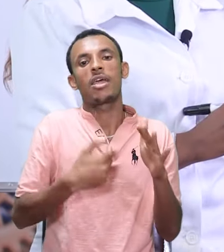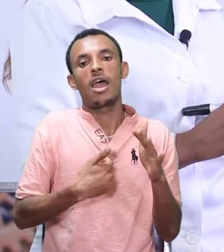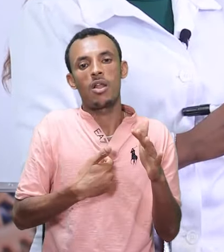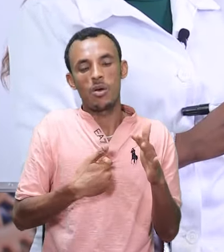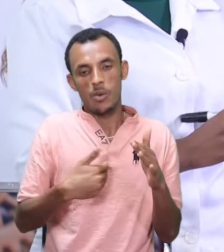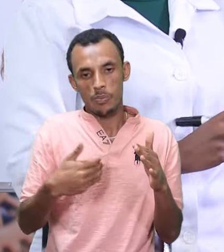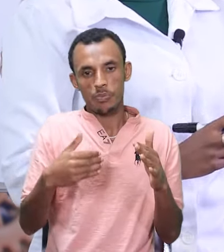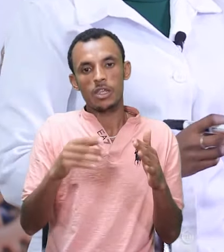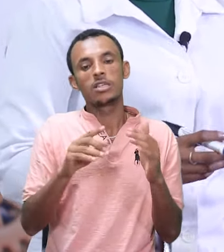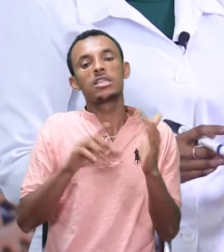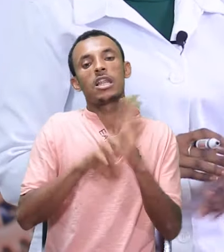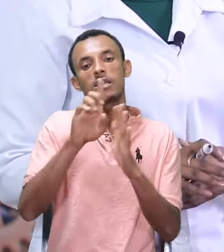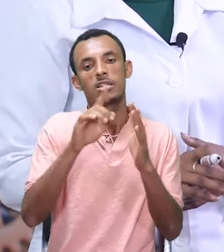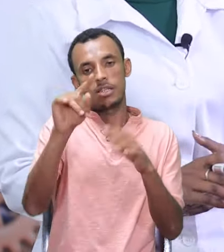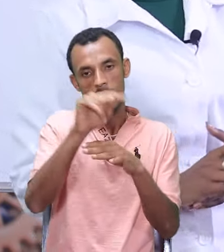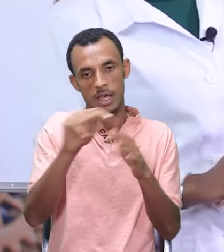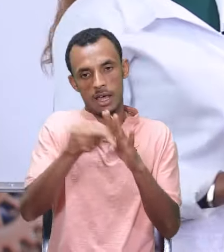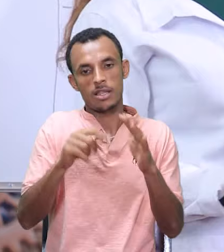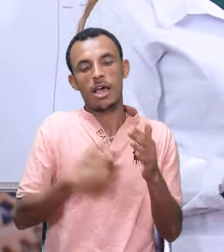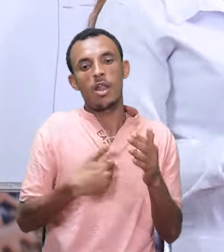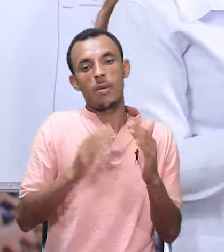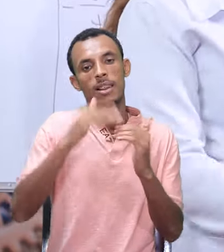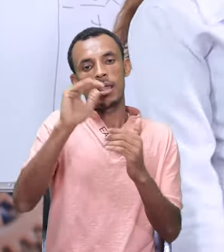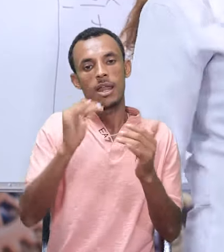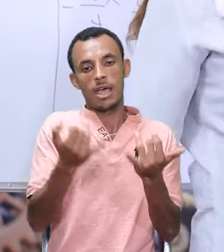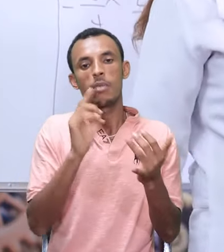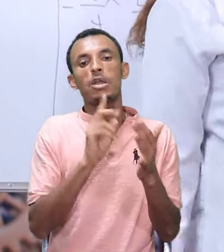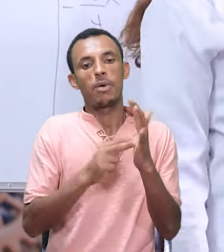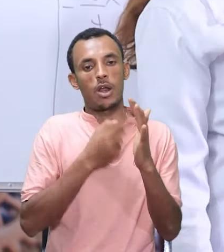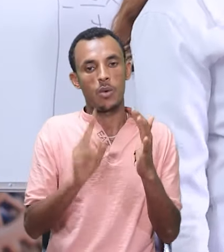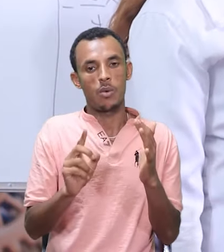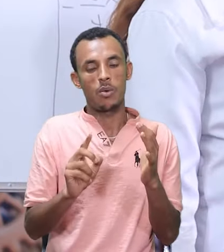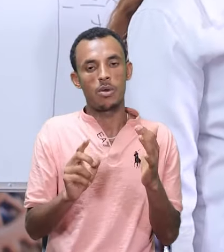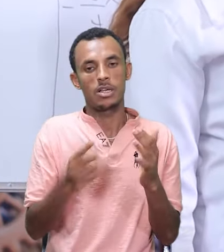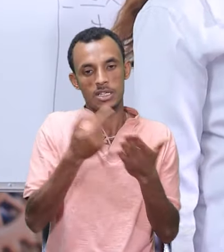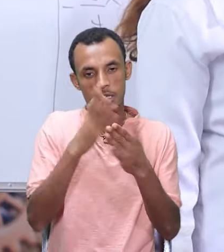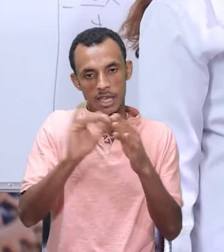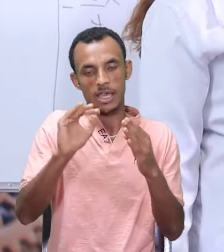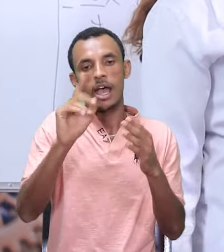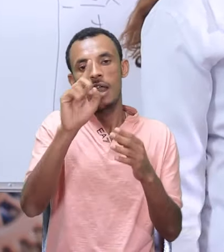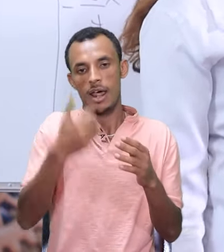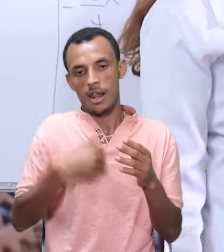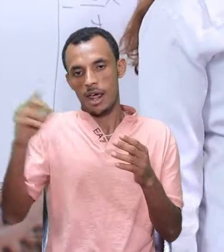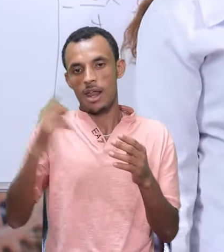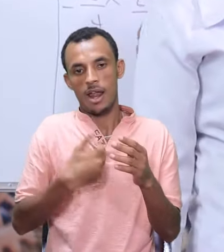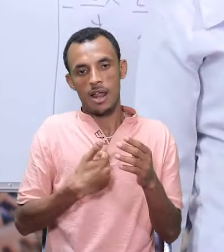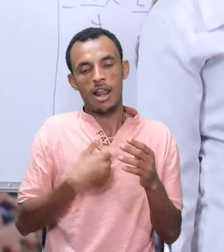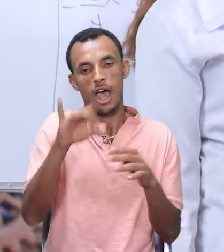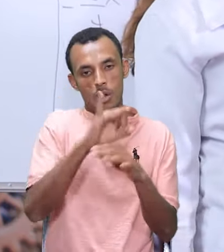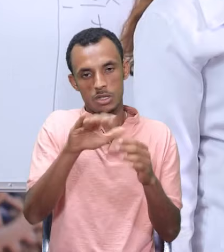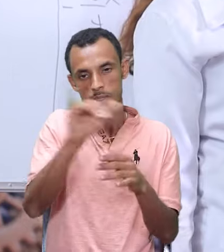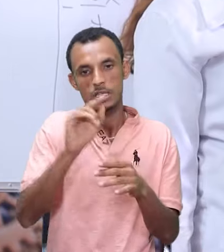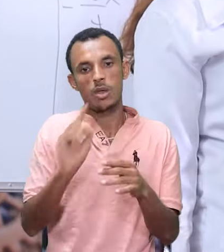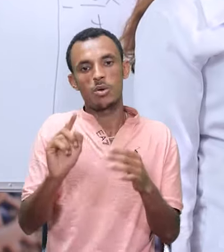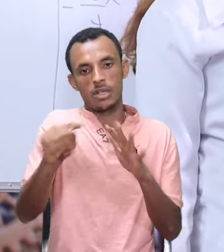ያለውን ክፍልፋይ ይበልጠዋል ይነላል። ምን ማለት ነው? በምሳሌ በደንብ ስናየው እዚህ ጋር አንድ አለን እዚህ ጋርም አንድ አለ ለአላቸው ተመሳሳይ